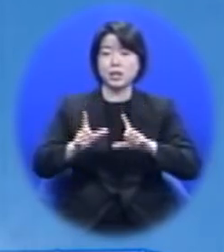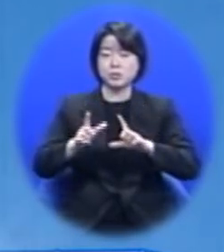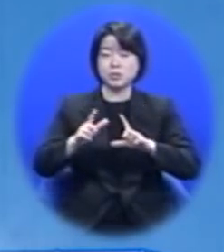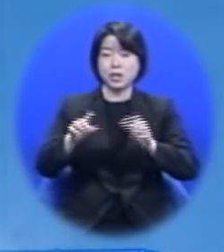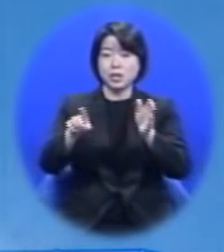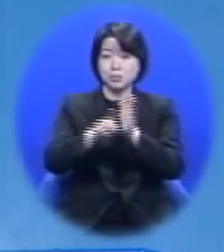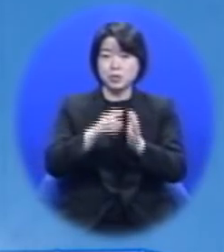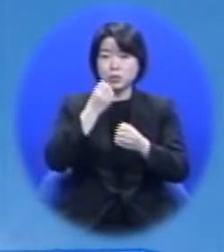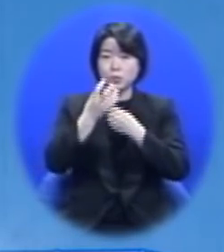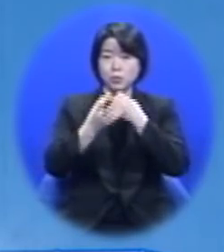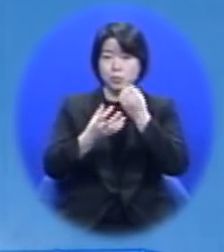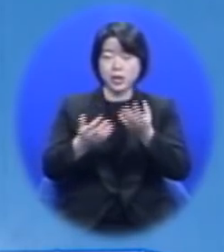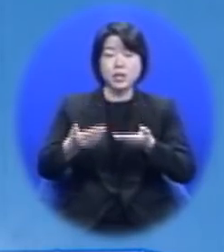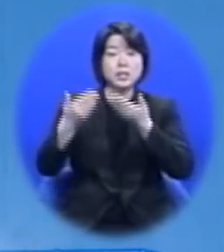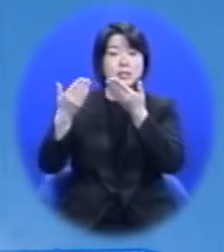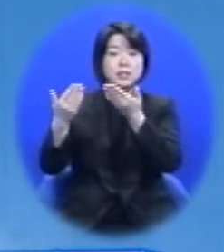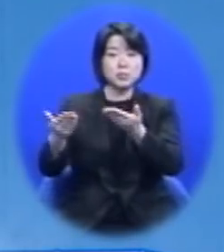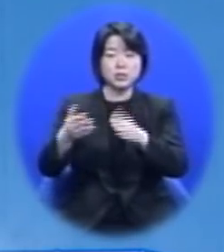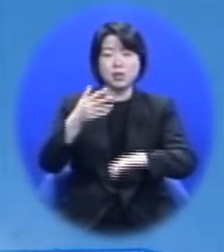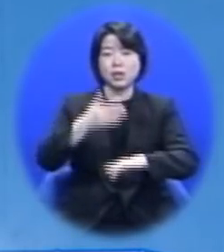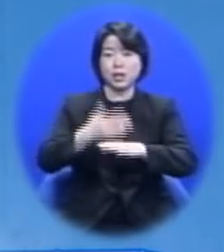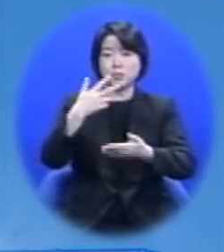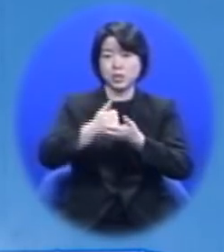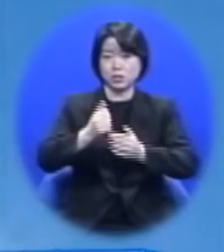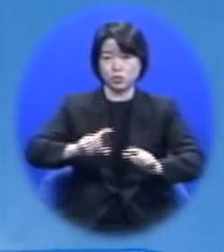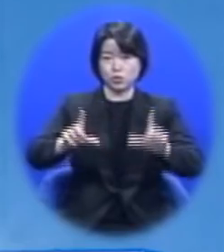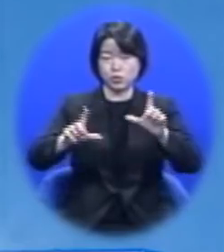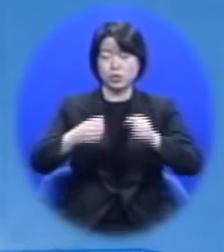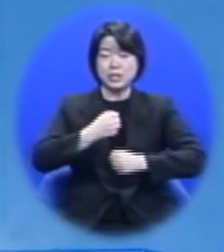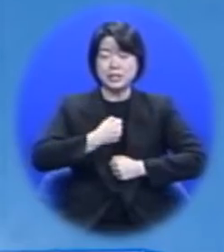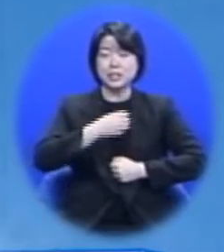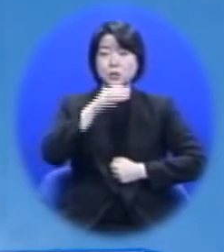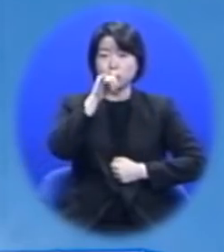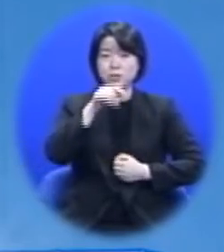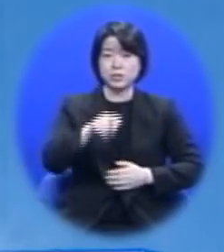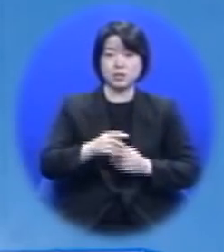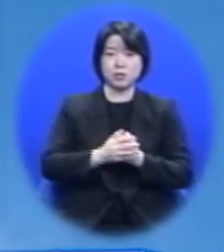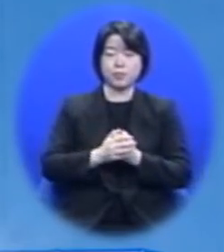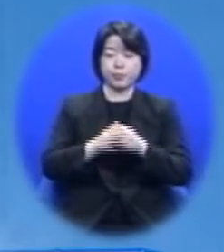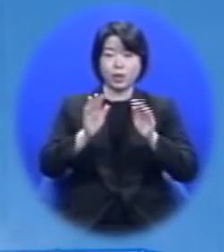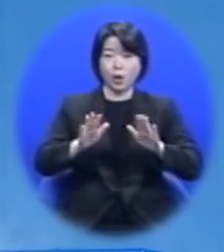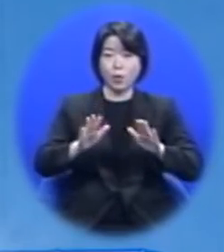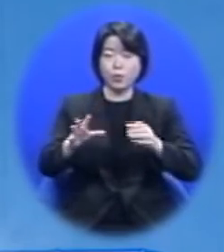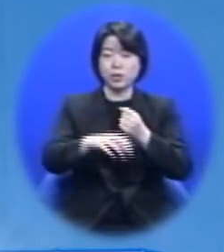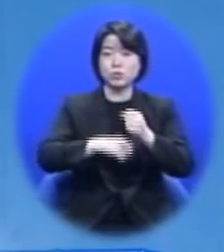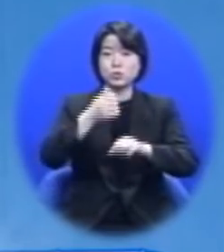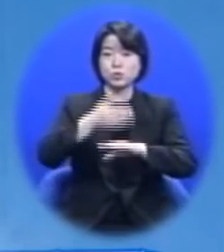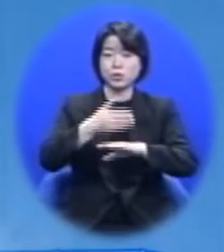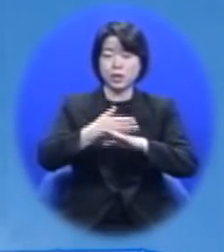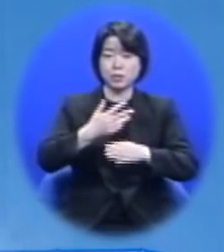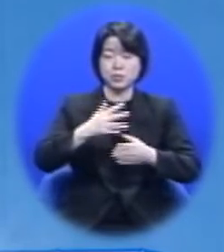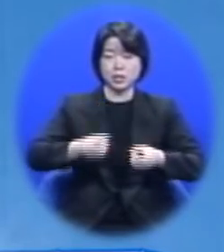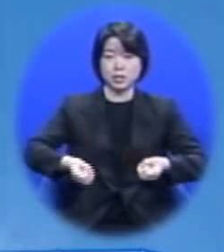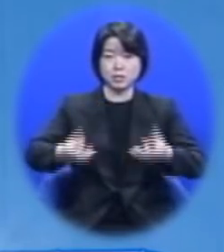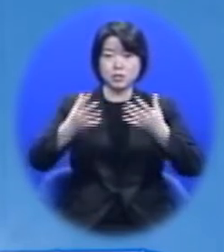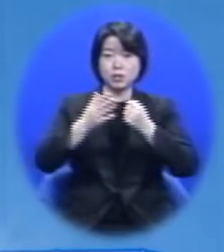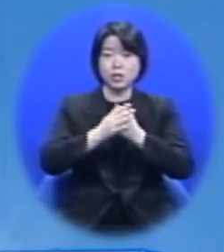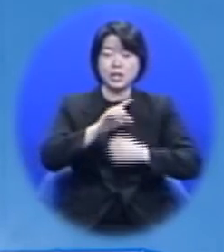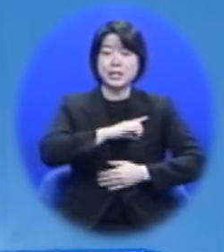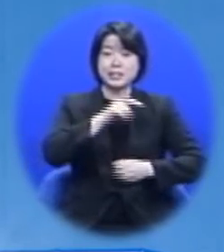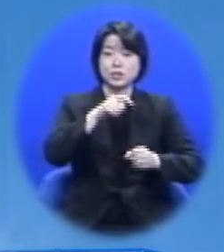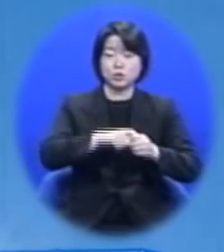감사주의를 지키는 겁니다. 그래서 올해 추수감사주일 주제를 오직 예수, 오직 감사로